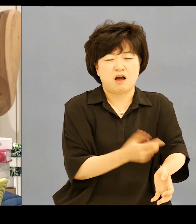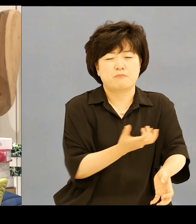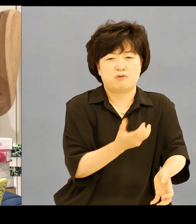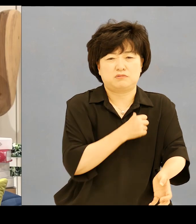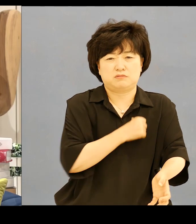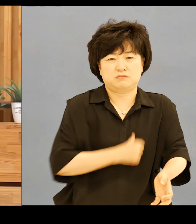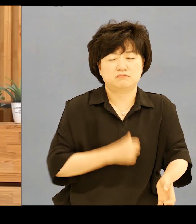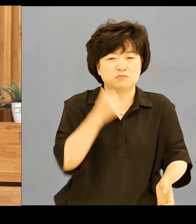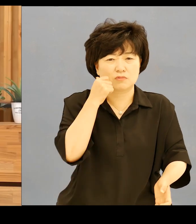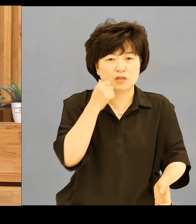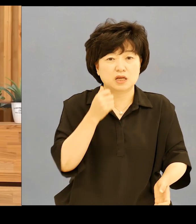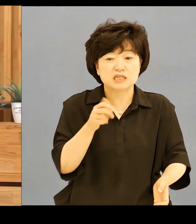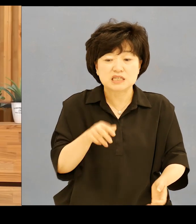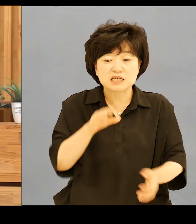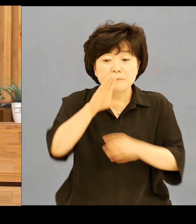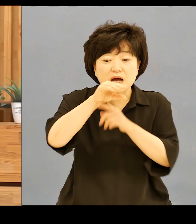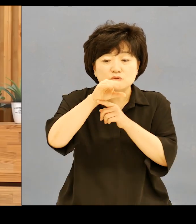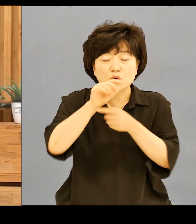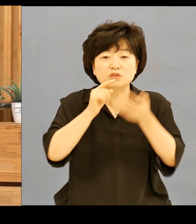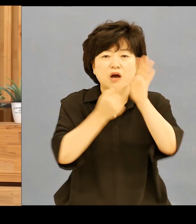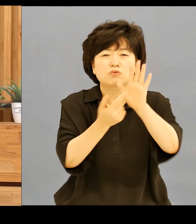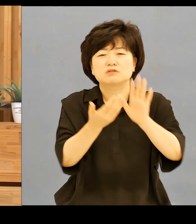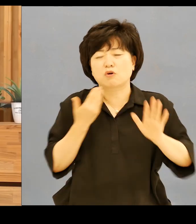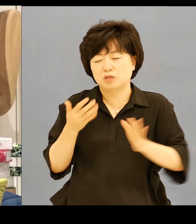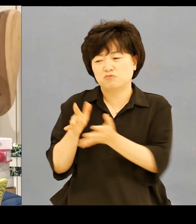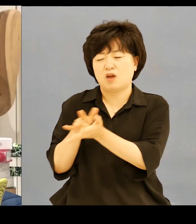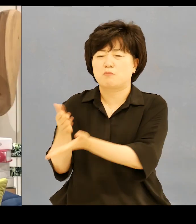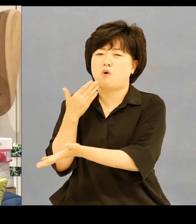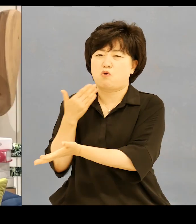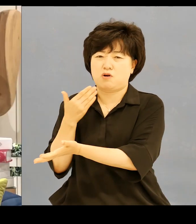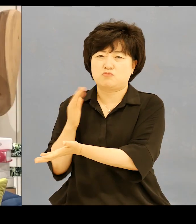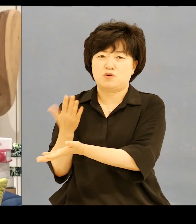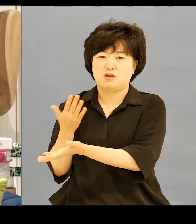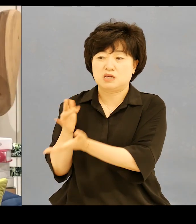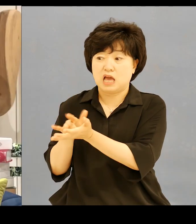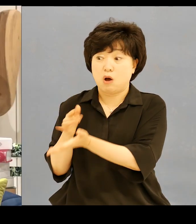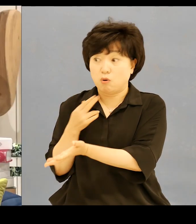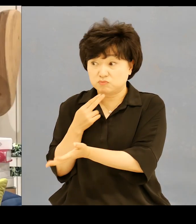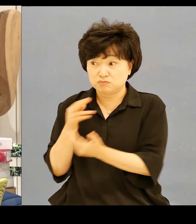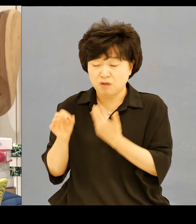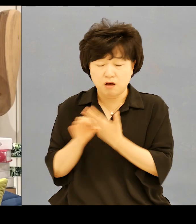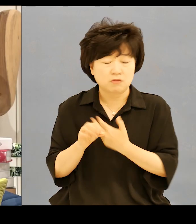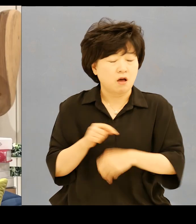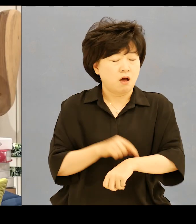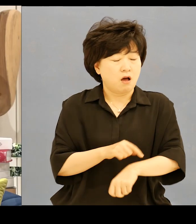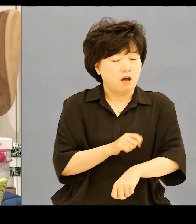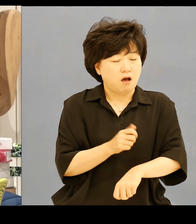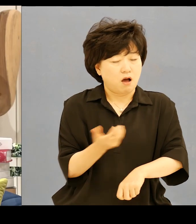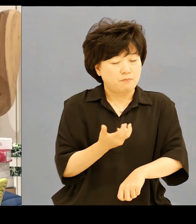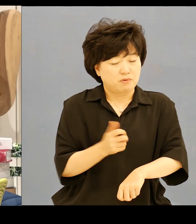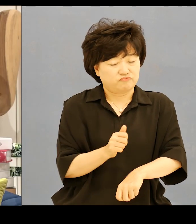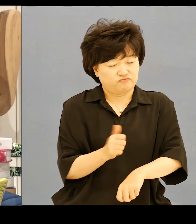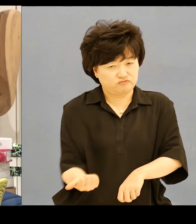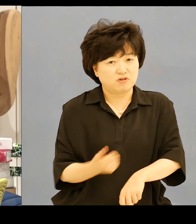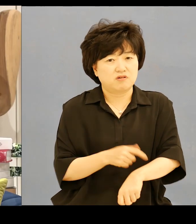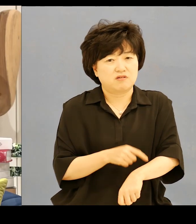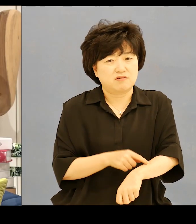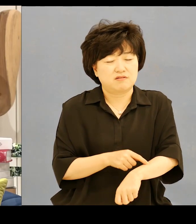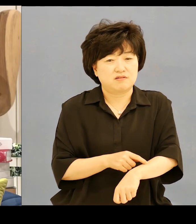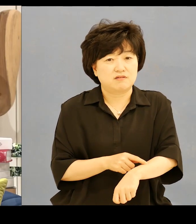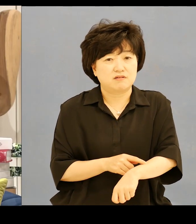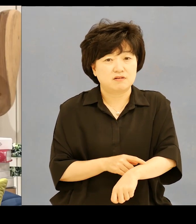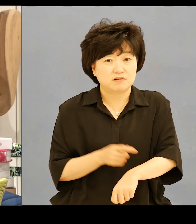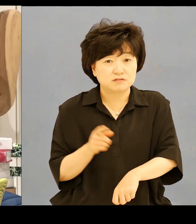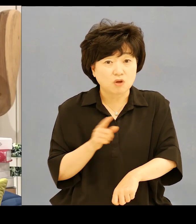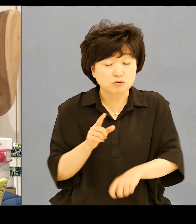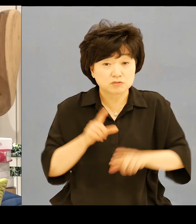미리 먹고 왔거든요. 제가. 그렇군요. 네, 그래서 안 먹으면 일상생활이 아예 안 돼서. 근데 어느 날 학교에